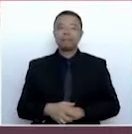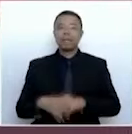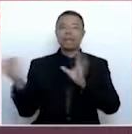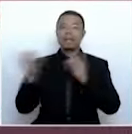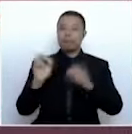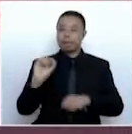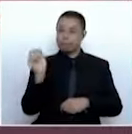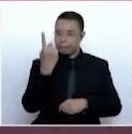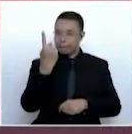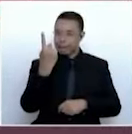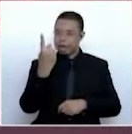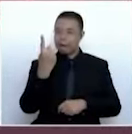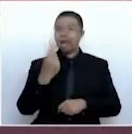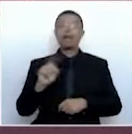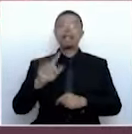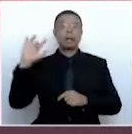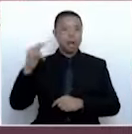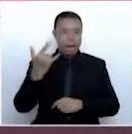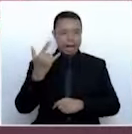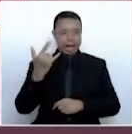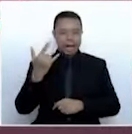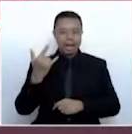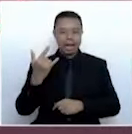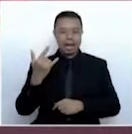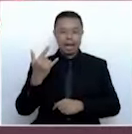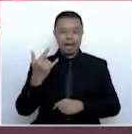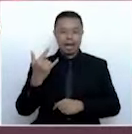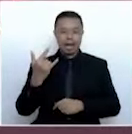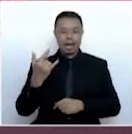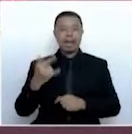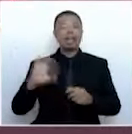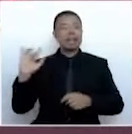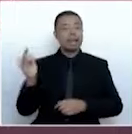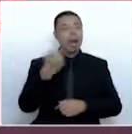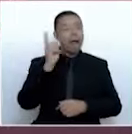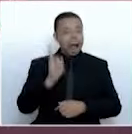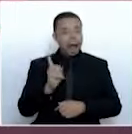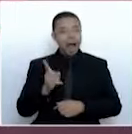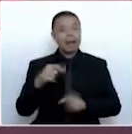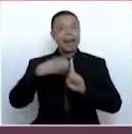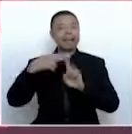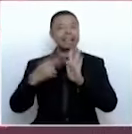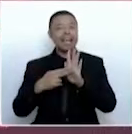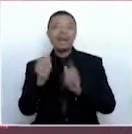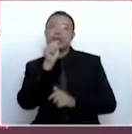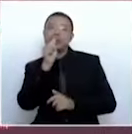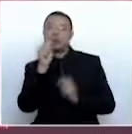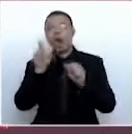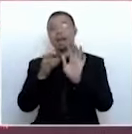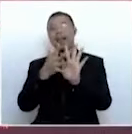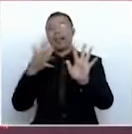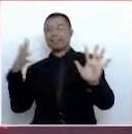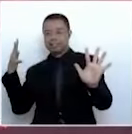Debat perdana dilaksanakan di Kemayoran. Di Kemayoran ada ketan susu yang selalu jadi antrian.